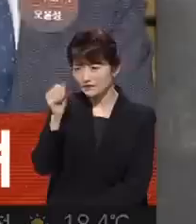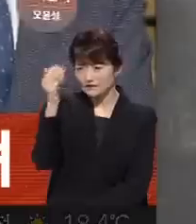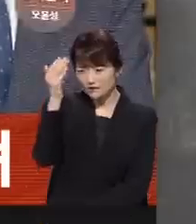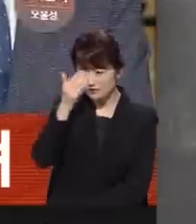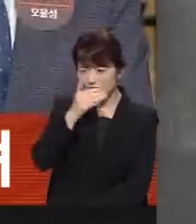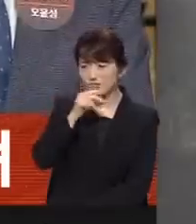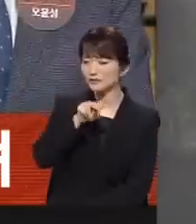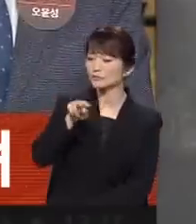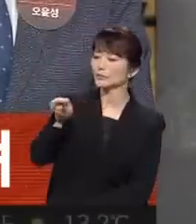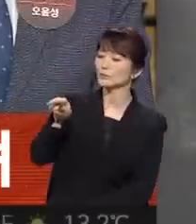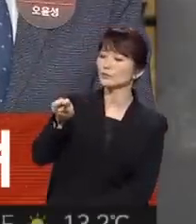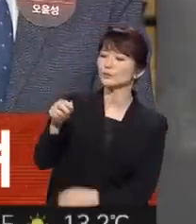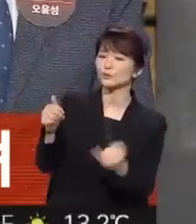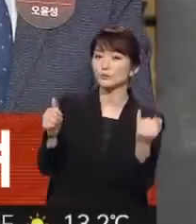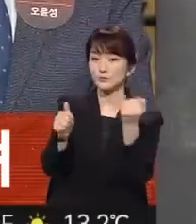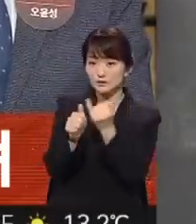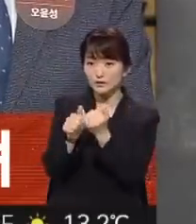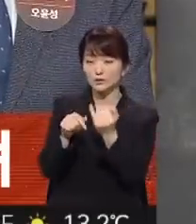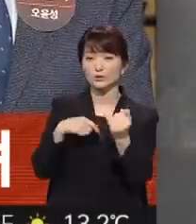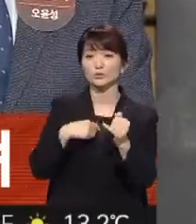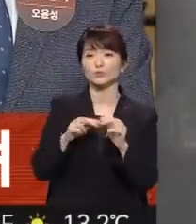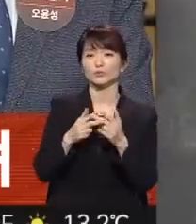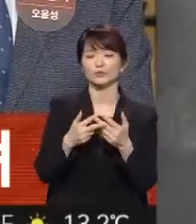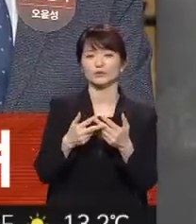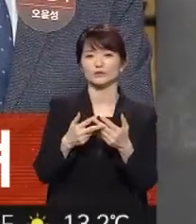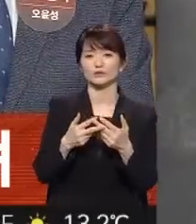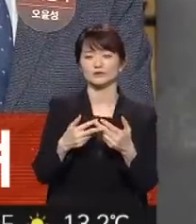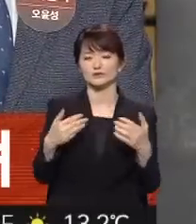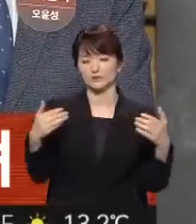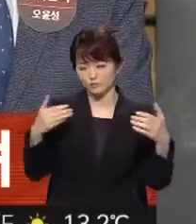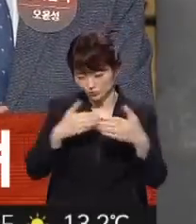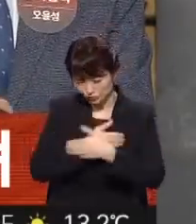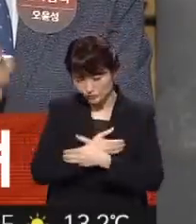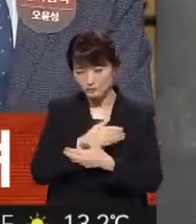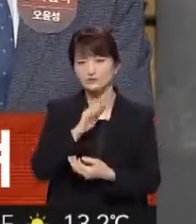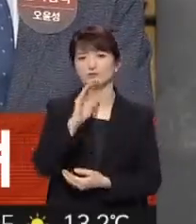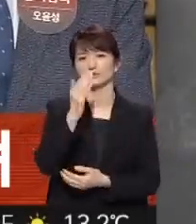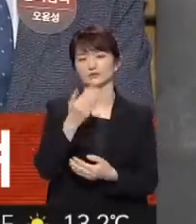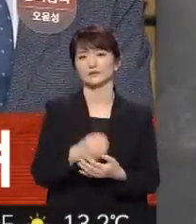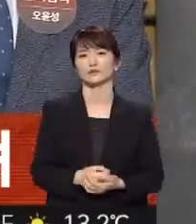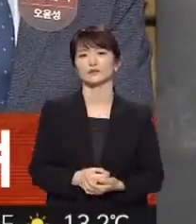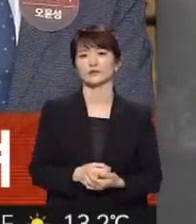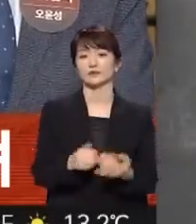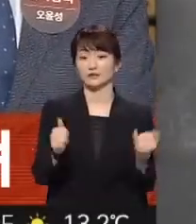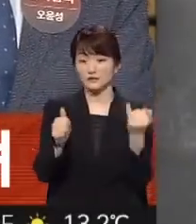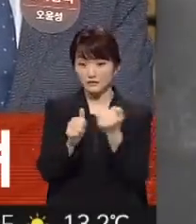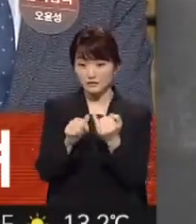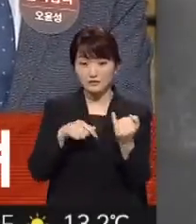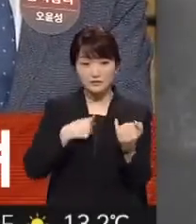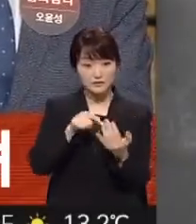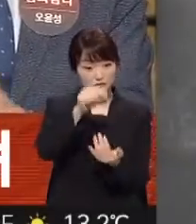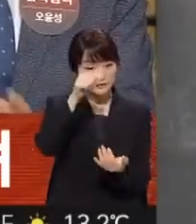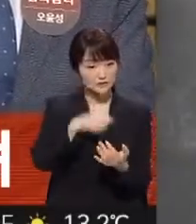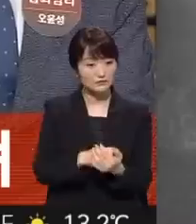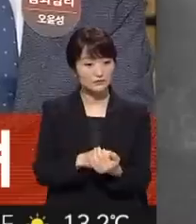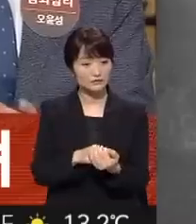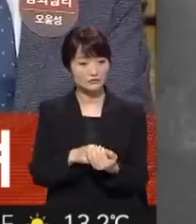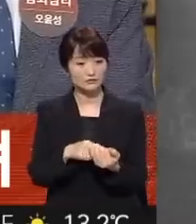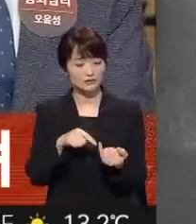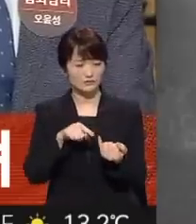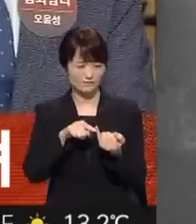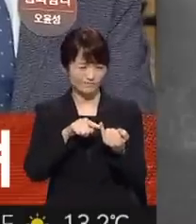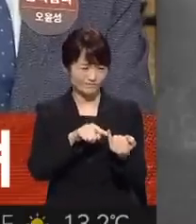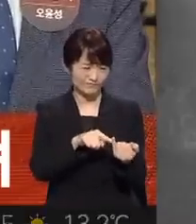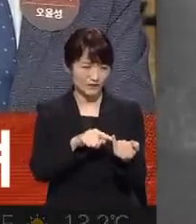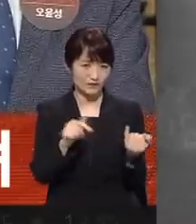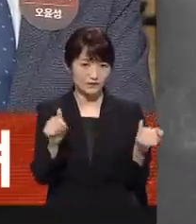한 거잖아요. 본인이 안고 가야 될 부분이라고 봅니다. 왜냐하면 결혼을 자기가 선택을 했고 누가 옆에서 강제적으로 결혼을 시킨 게